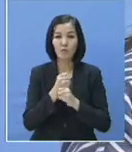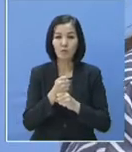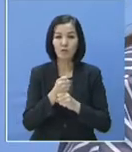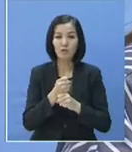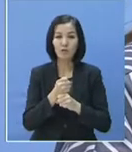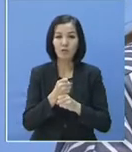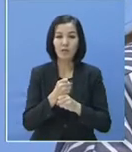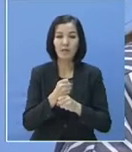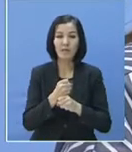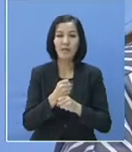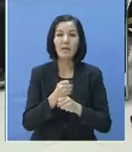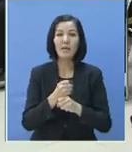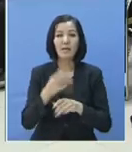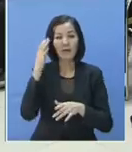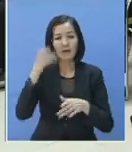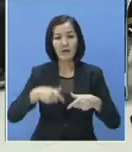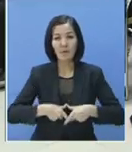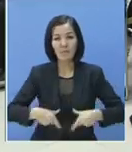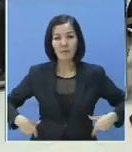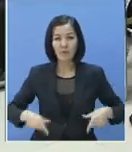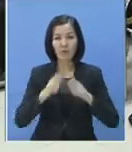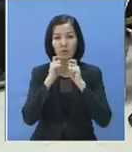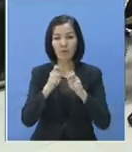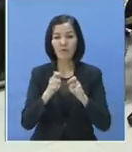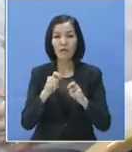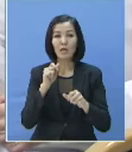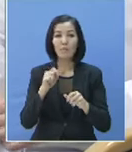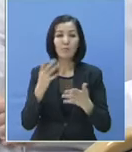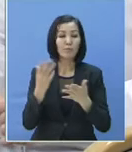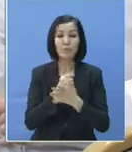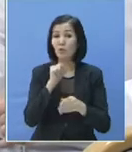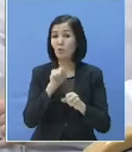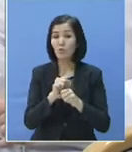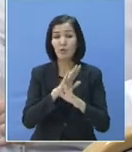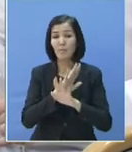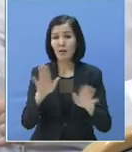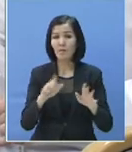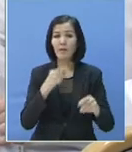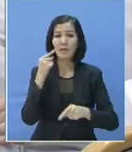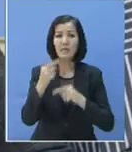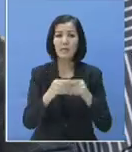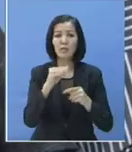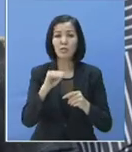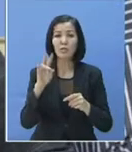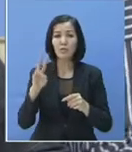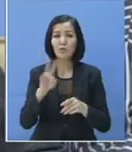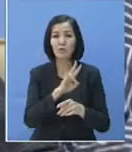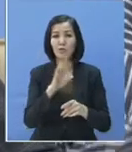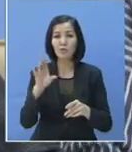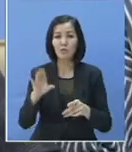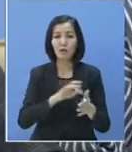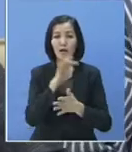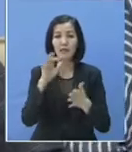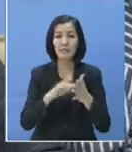белбеулер табысталды. Каратешілер бұл жетістікпен тоқтап қалмаймыз деп отыр. Ендігі мақсат 90 айында Нұр-Сұлтан қаласында